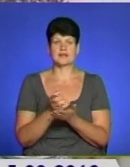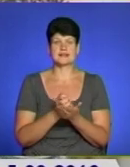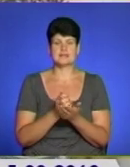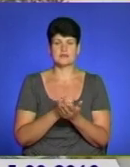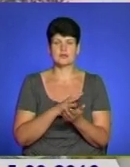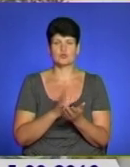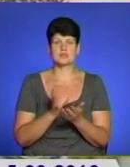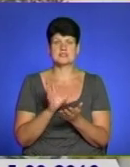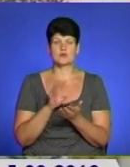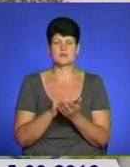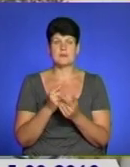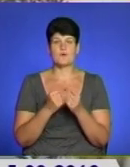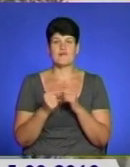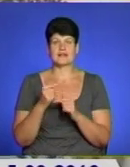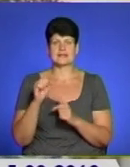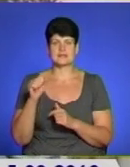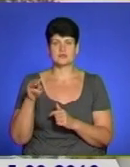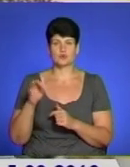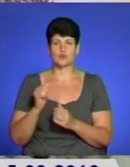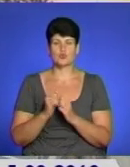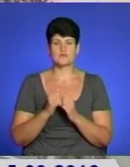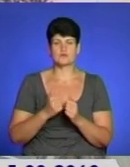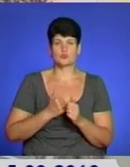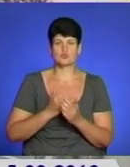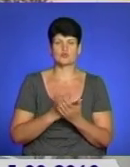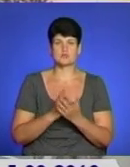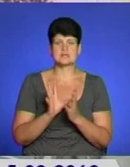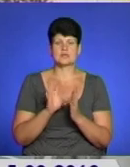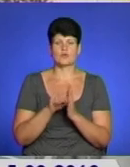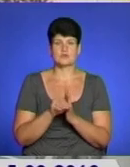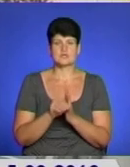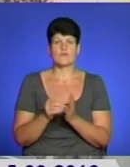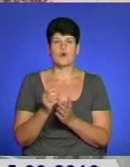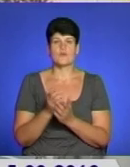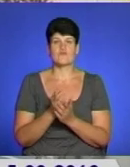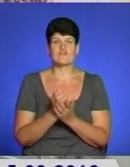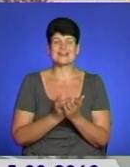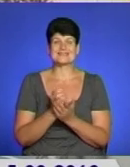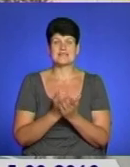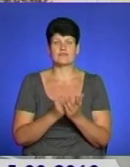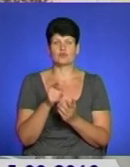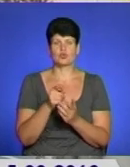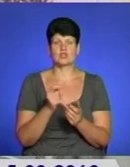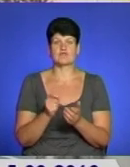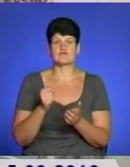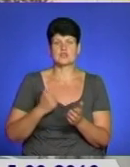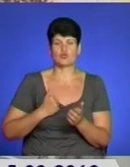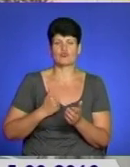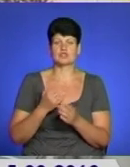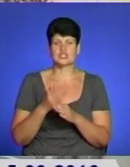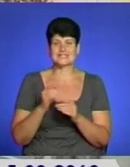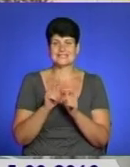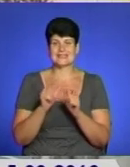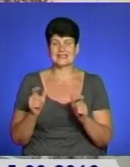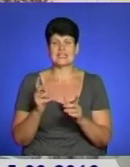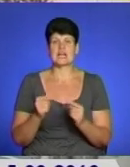Після повернення з АТО кожен військовослужбовець зараховується в оперативний резерв тої військової частини, яка визначена. І тому тут так само зібрані